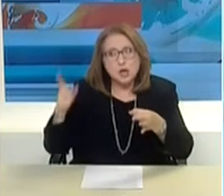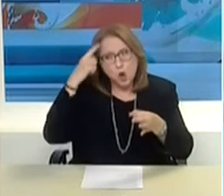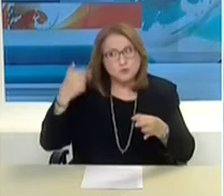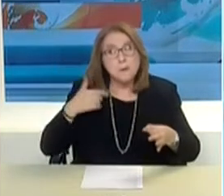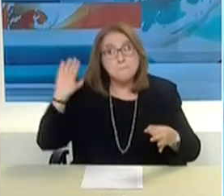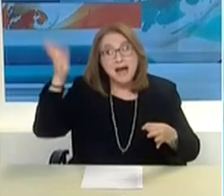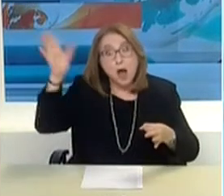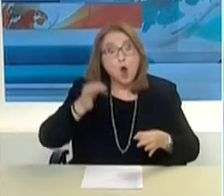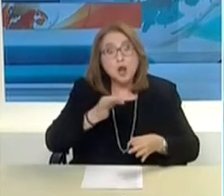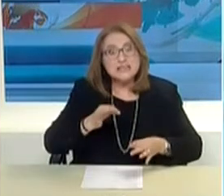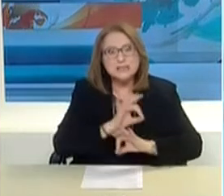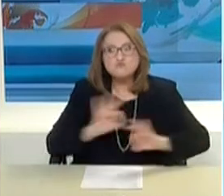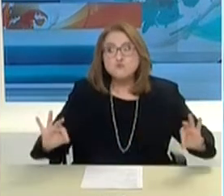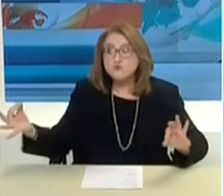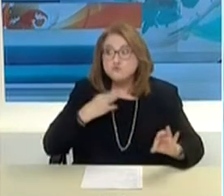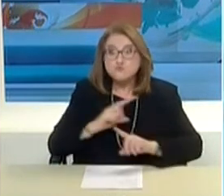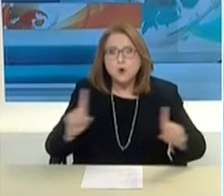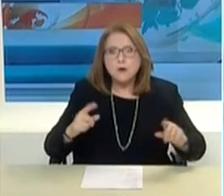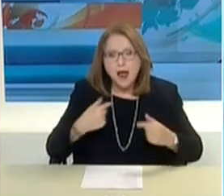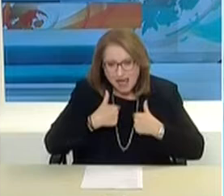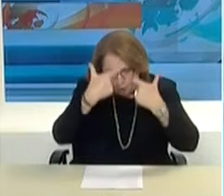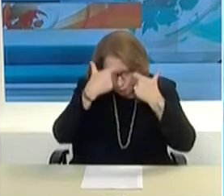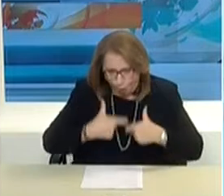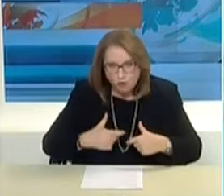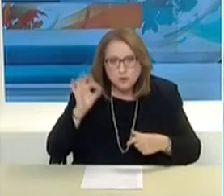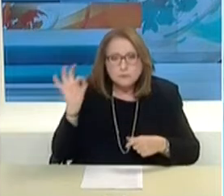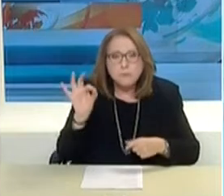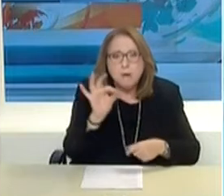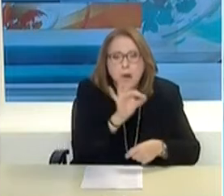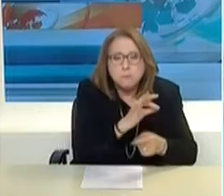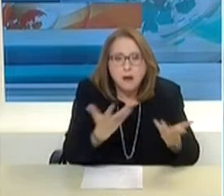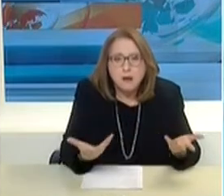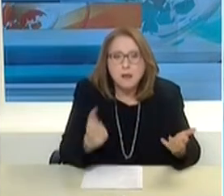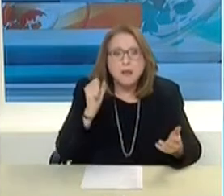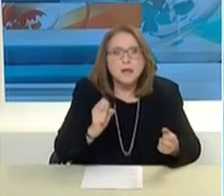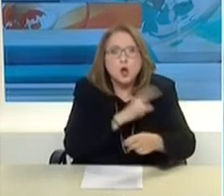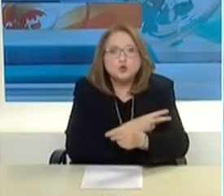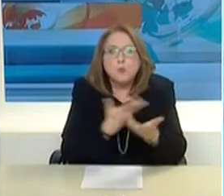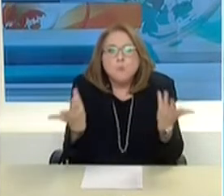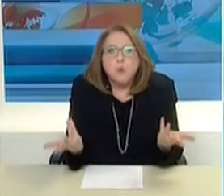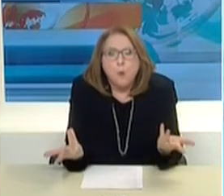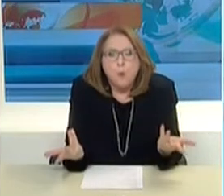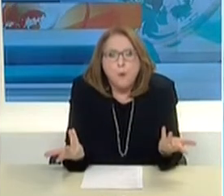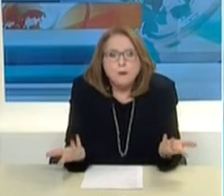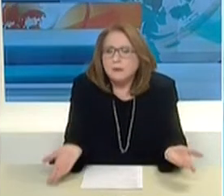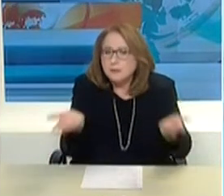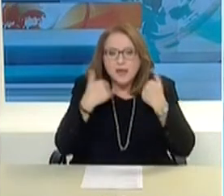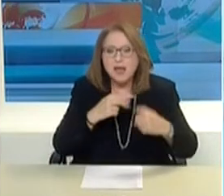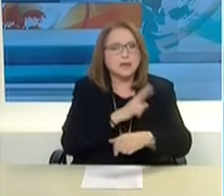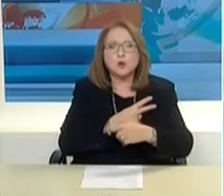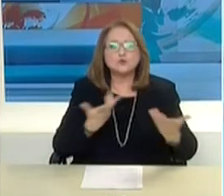για να προστατευθεί, τόσο πιο δύσκολη, αν όχι πολλές φορές αδύνατη, θα είναι και η περίθαλψή του αν αρρωστήσει